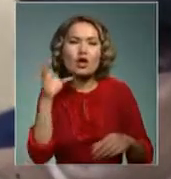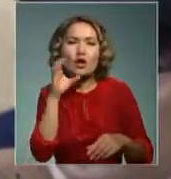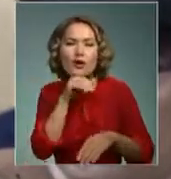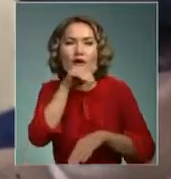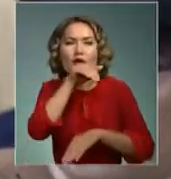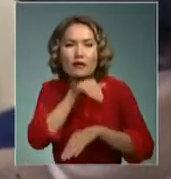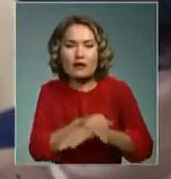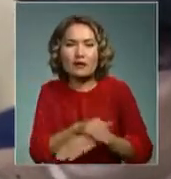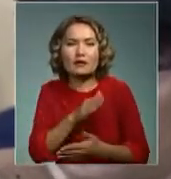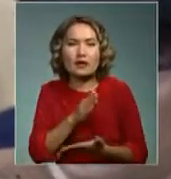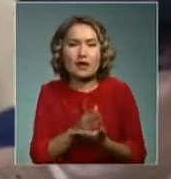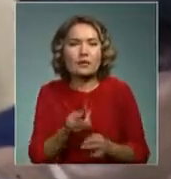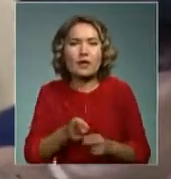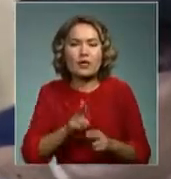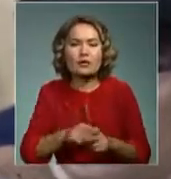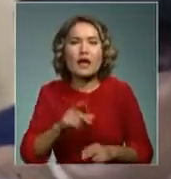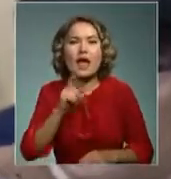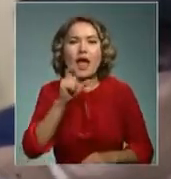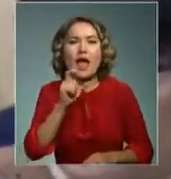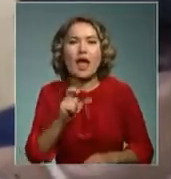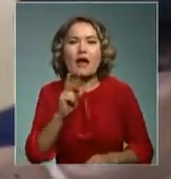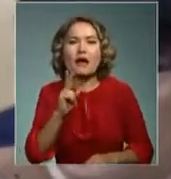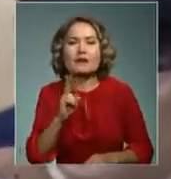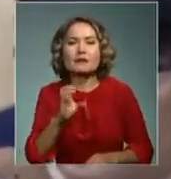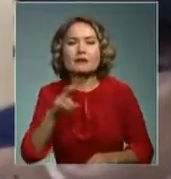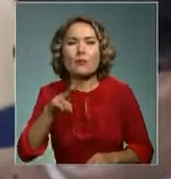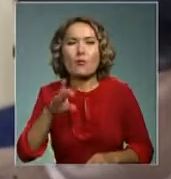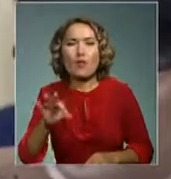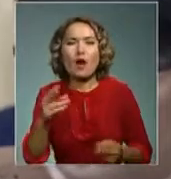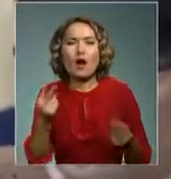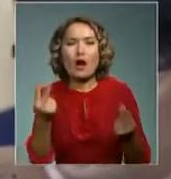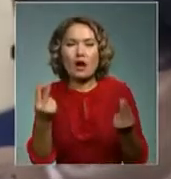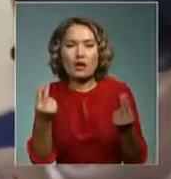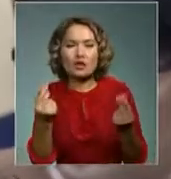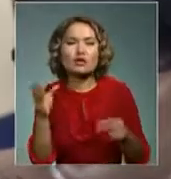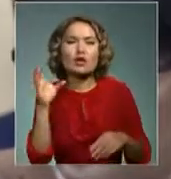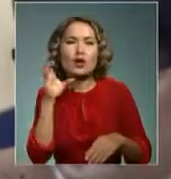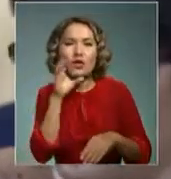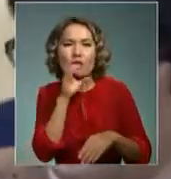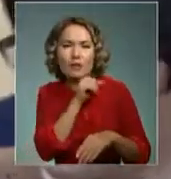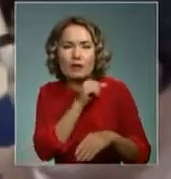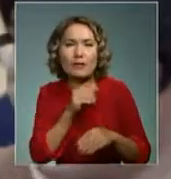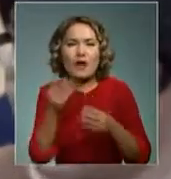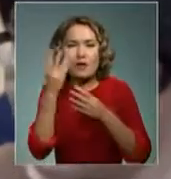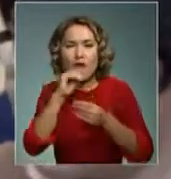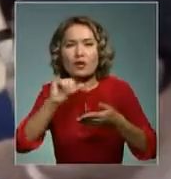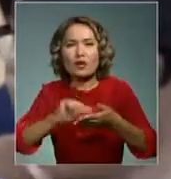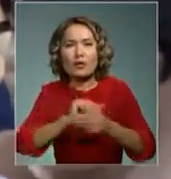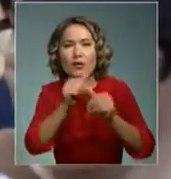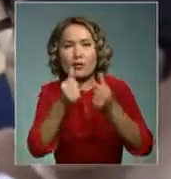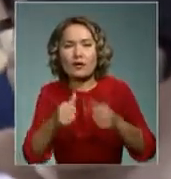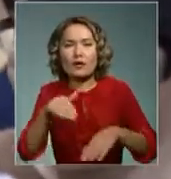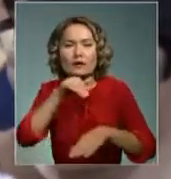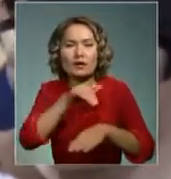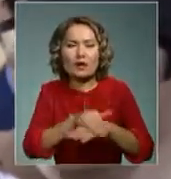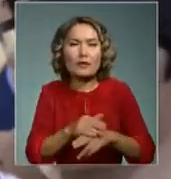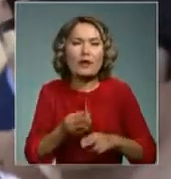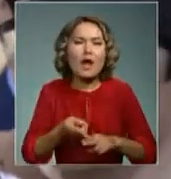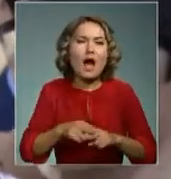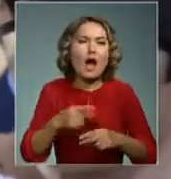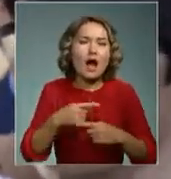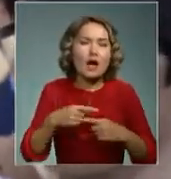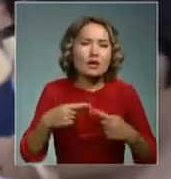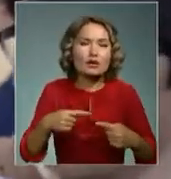Бұған қоса Экспоның ақшалай қаражаты есебінен активтер алу секілді мәселе бар екенін еске саламын. Яғни қонақ үйлер, автокөліктер